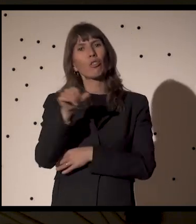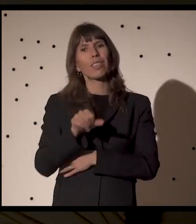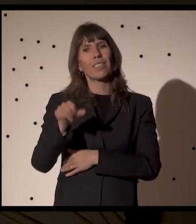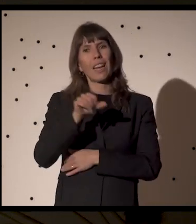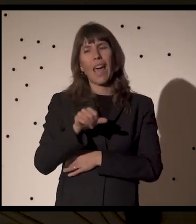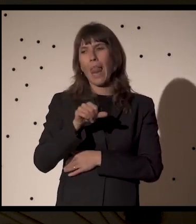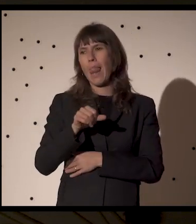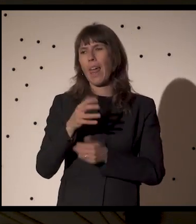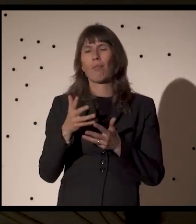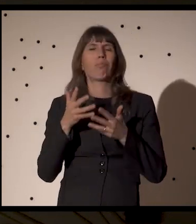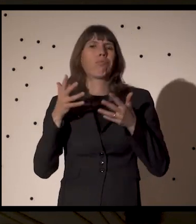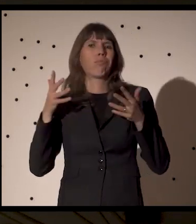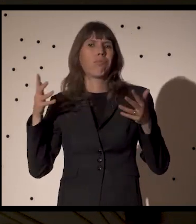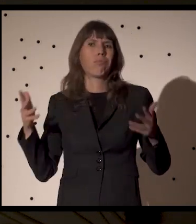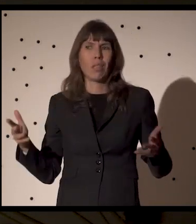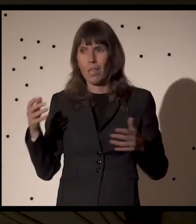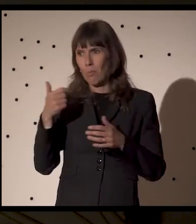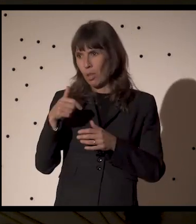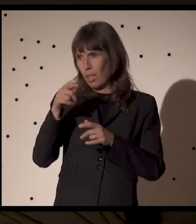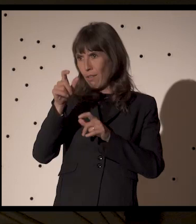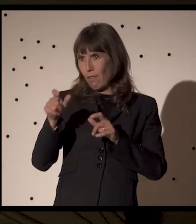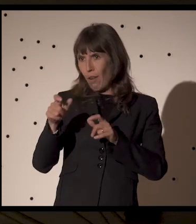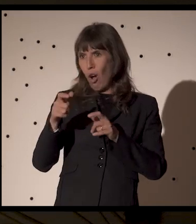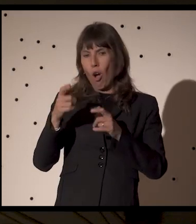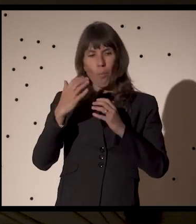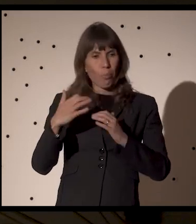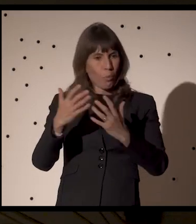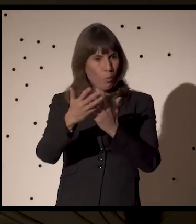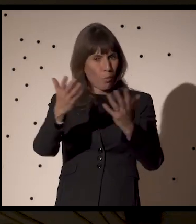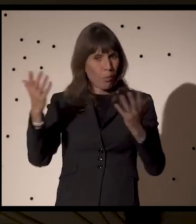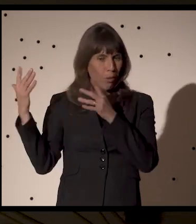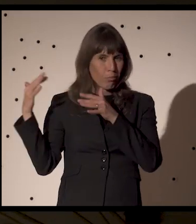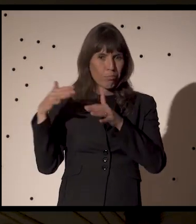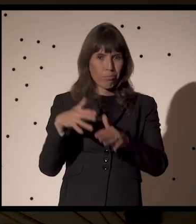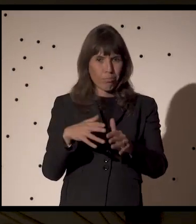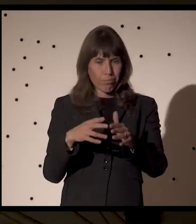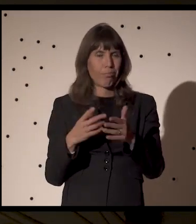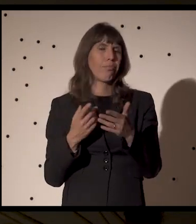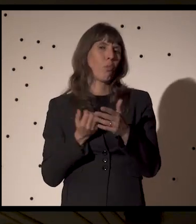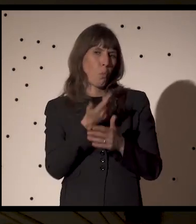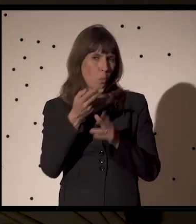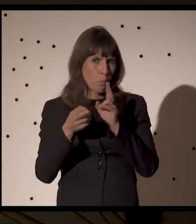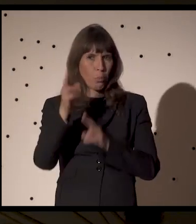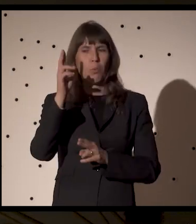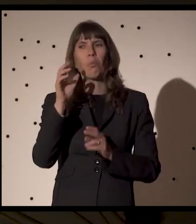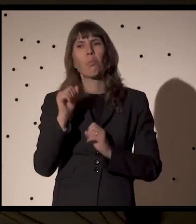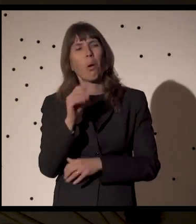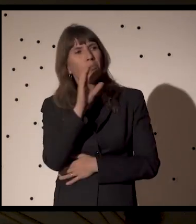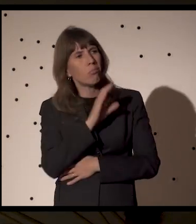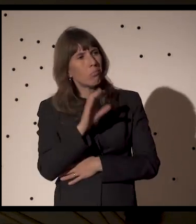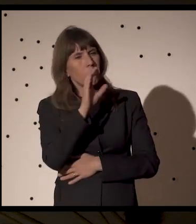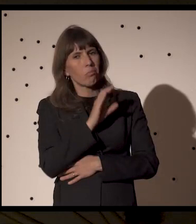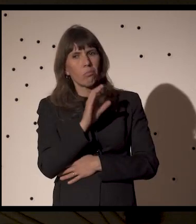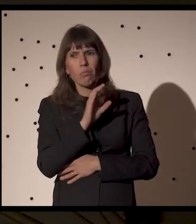a tutto il pubblico che lo desidera di assistere a questo viaggio attraverso la